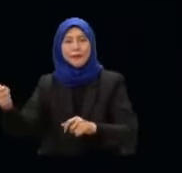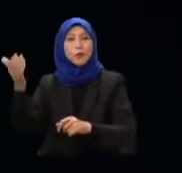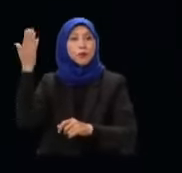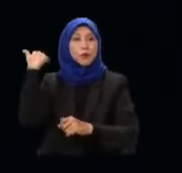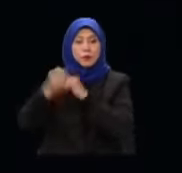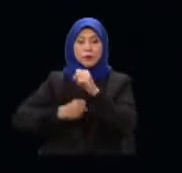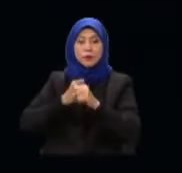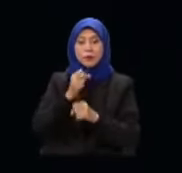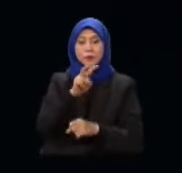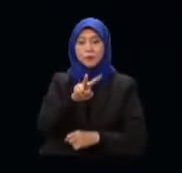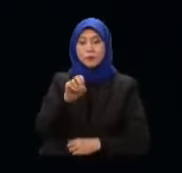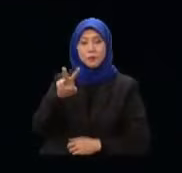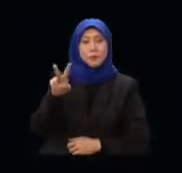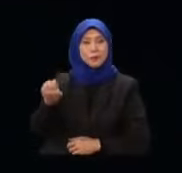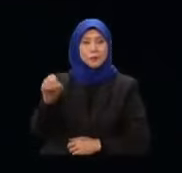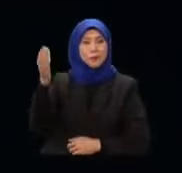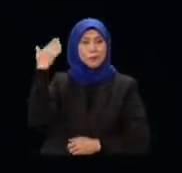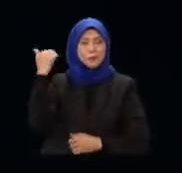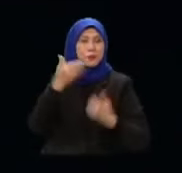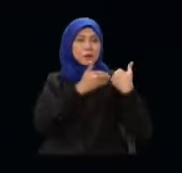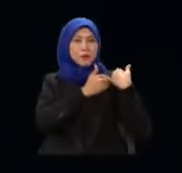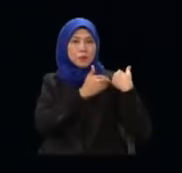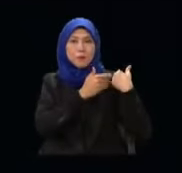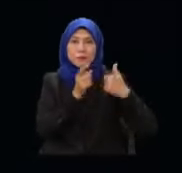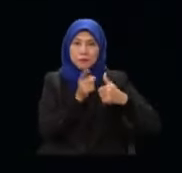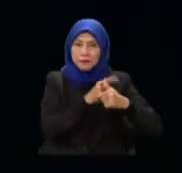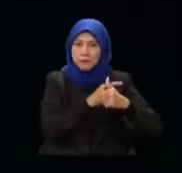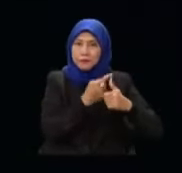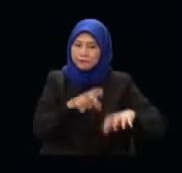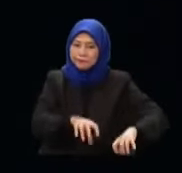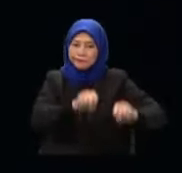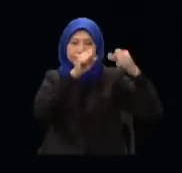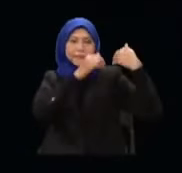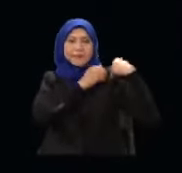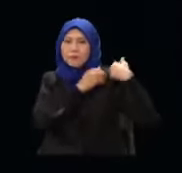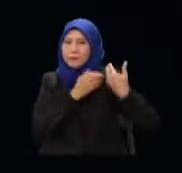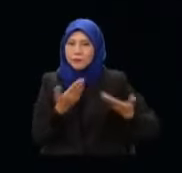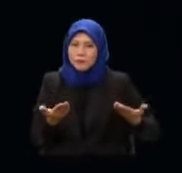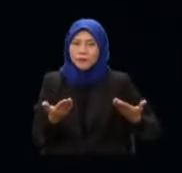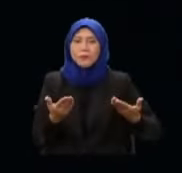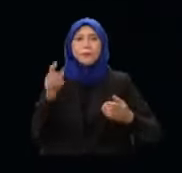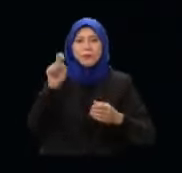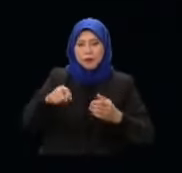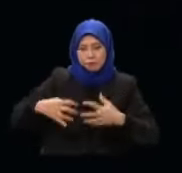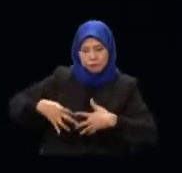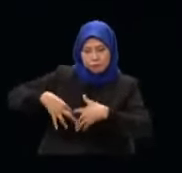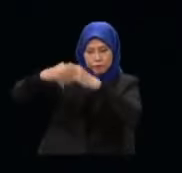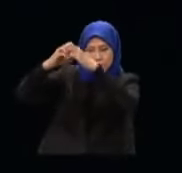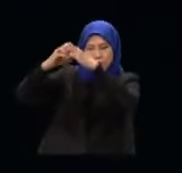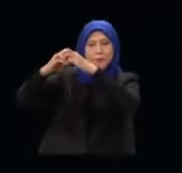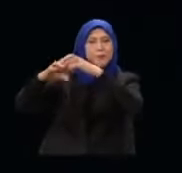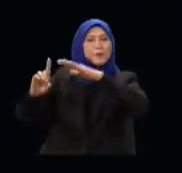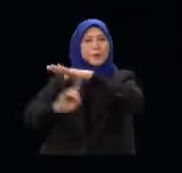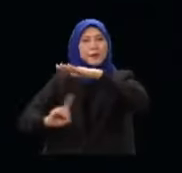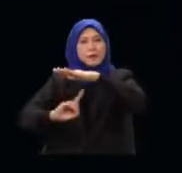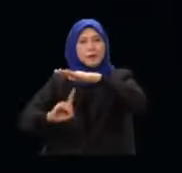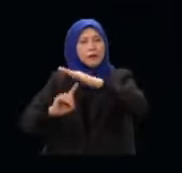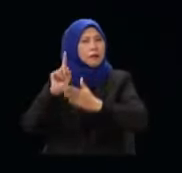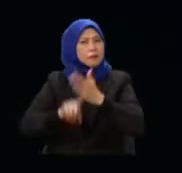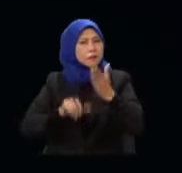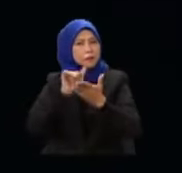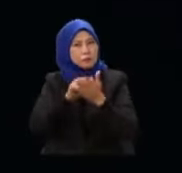2020 itu tanggungjawab pertama yang perlu kita laksanakan ialah bangunkan dahsyatnya the app